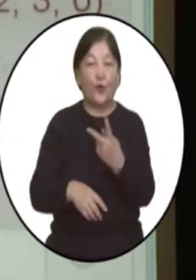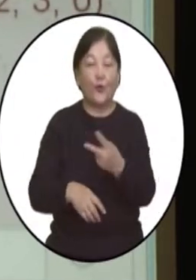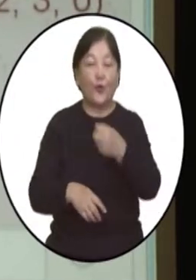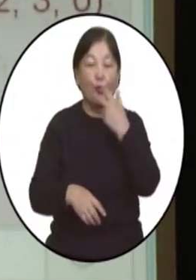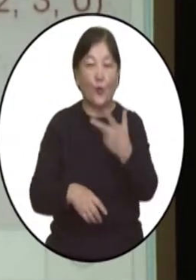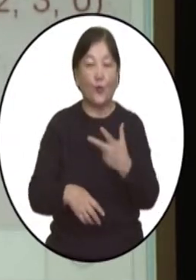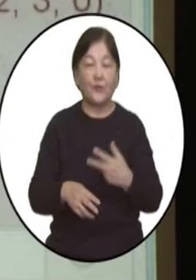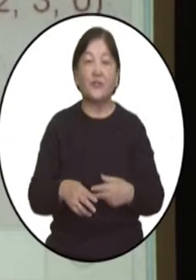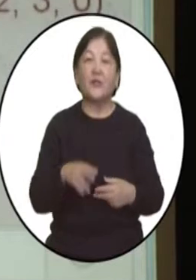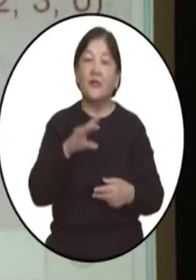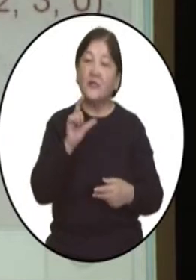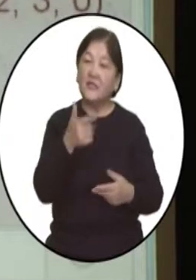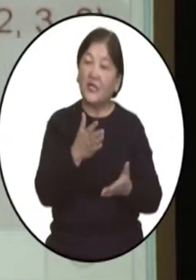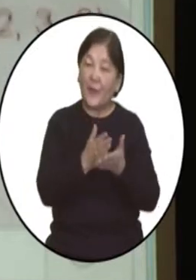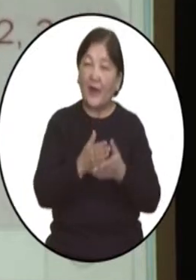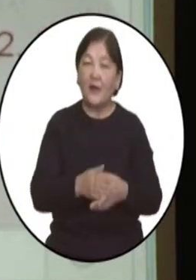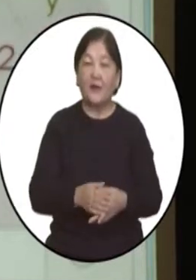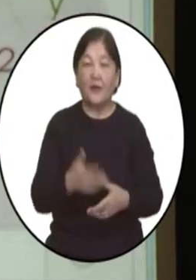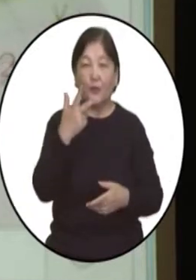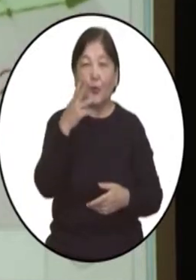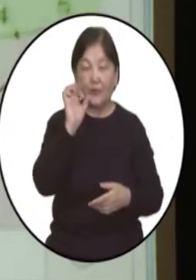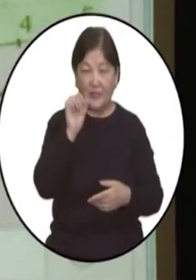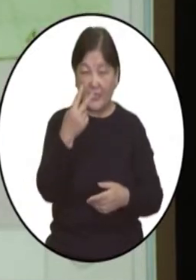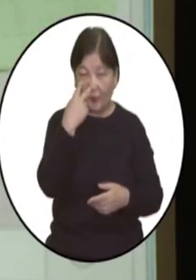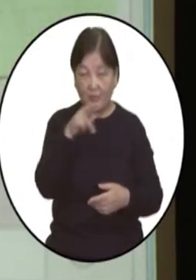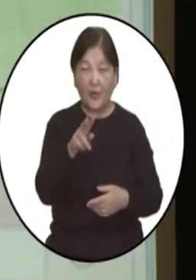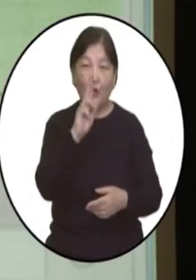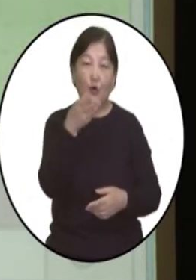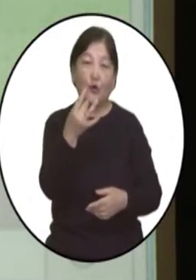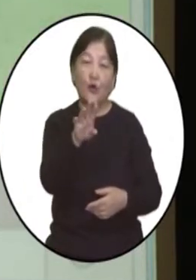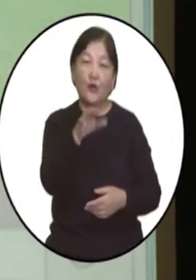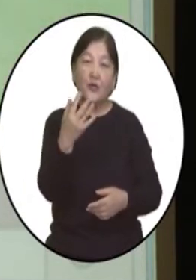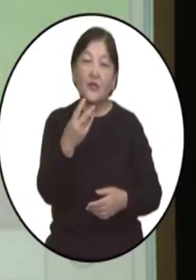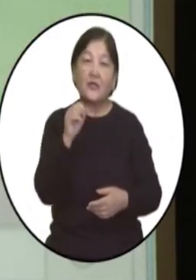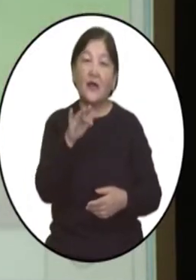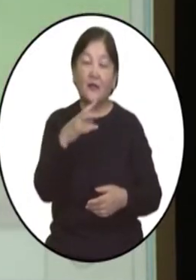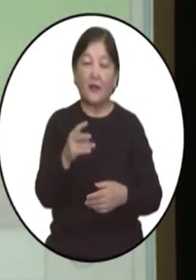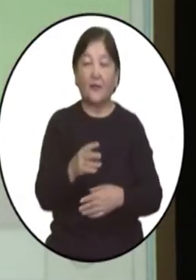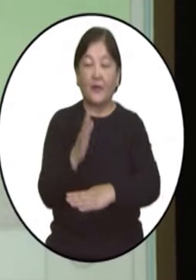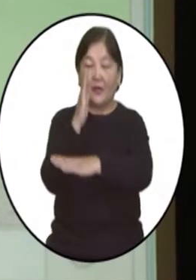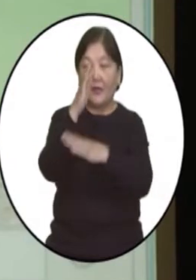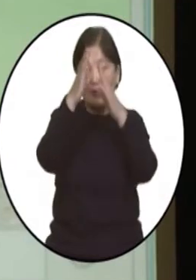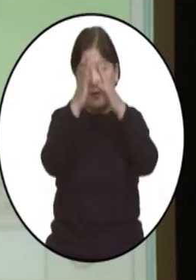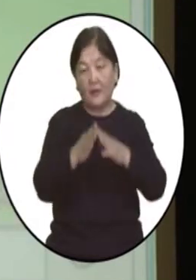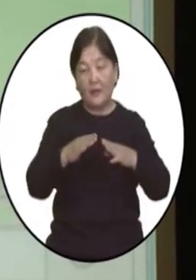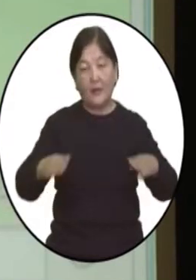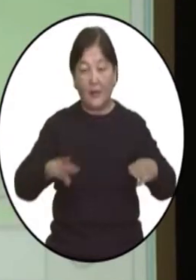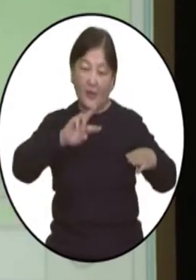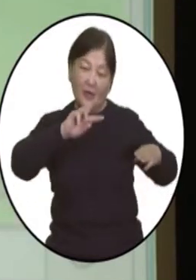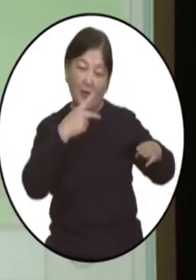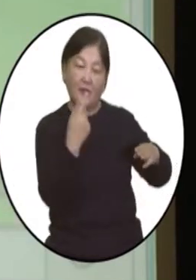гэсэн цэг байна. За энэ цэгийг бүгдээрээ координатын хавтгаа эргүүлэн харах юм бол энэ цэг